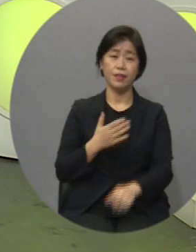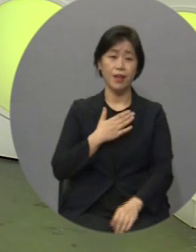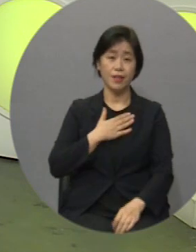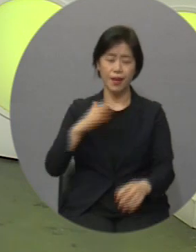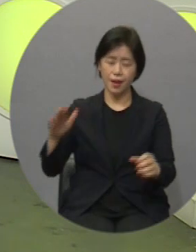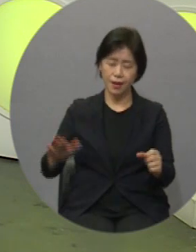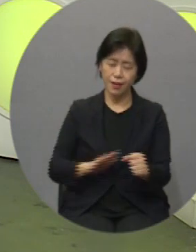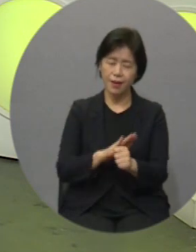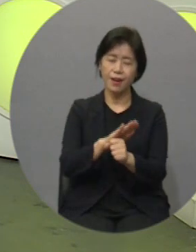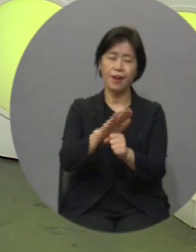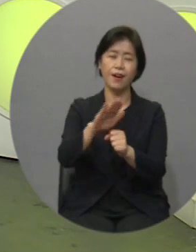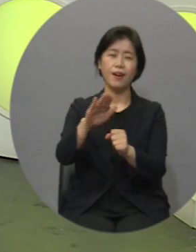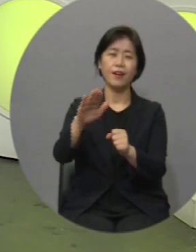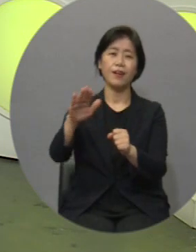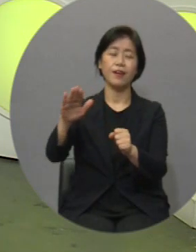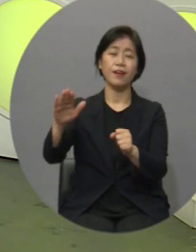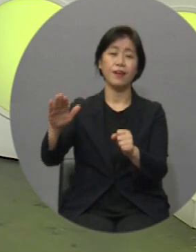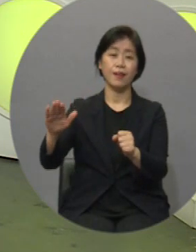내 사랑아